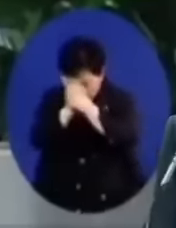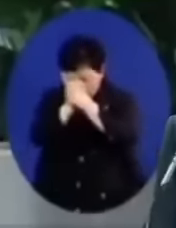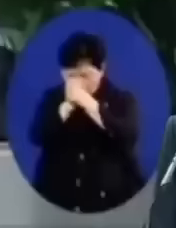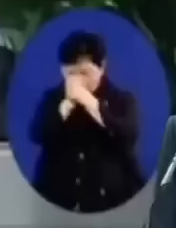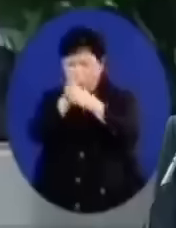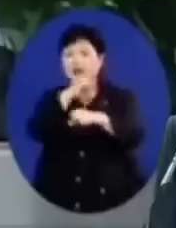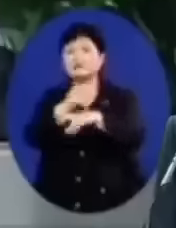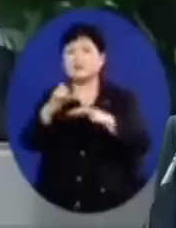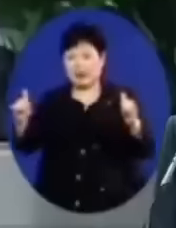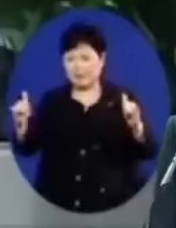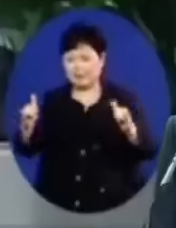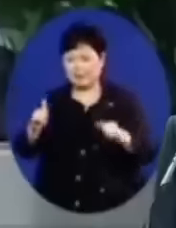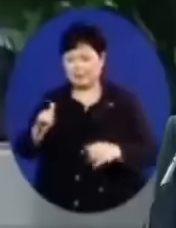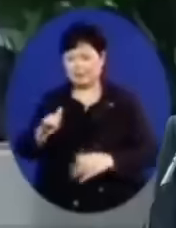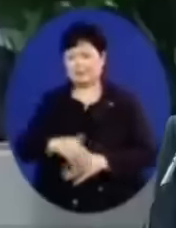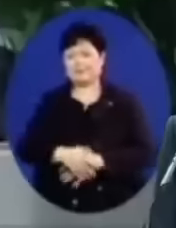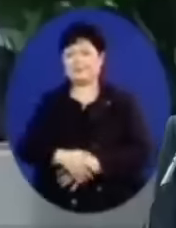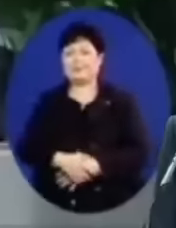것입니다.